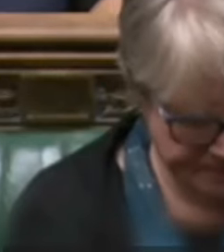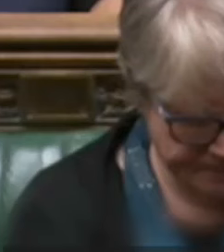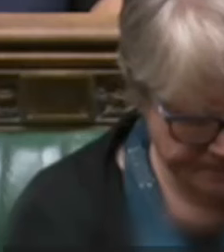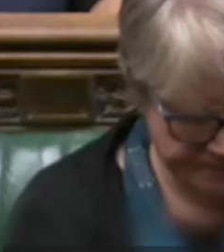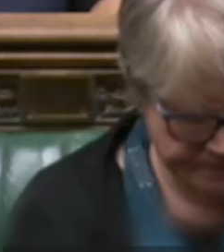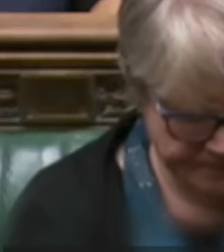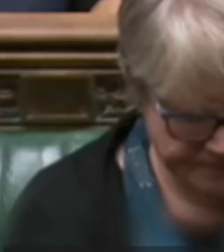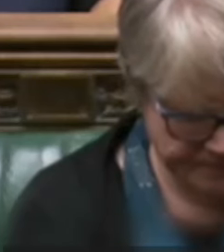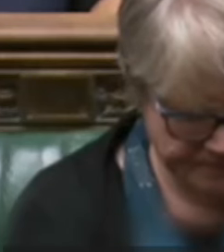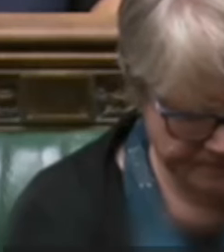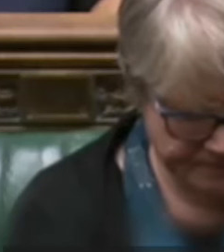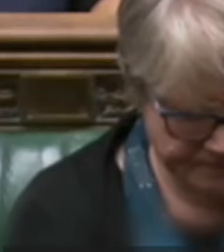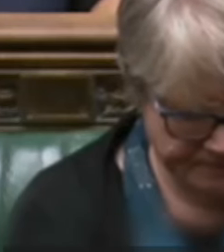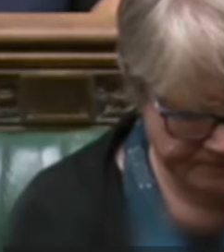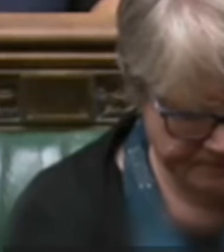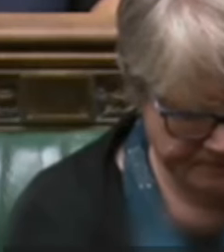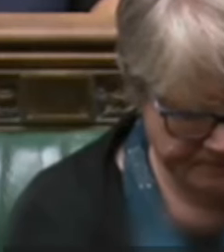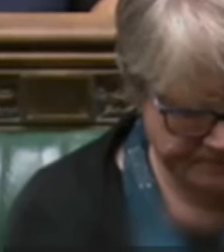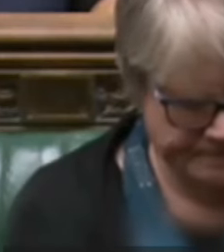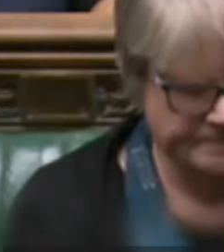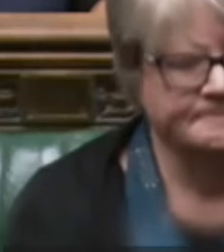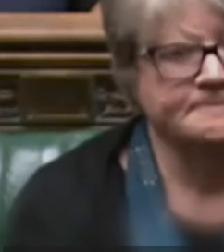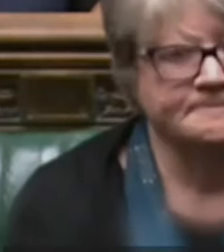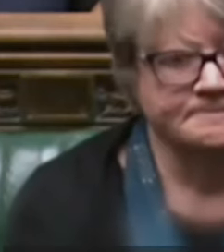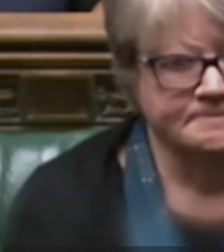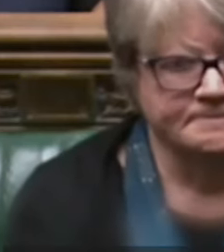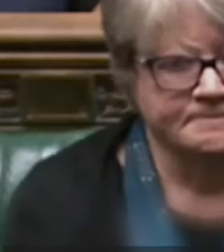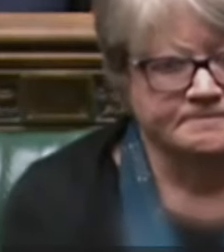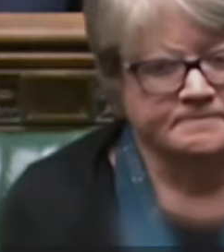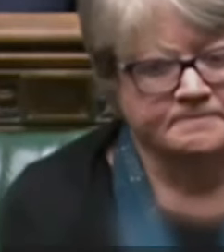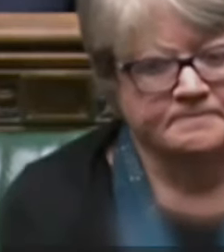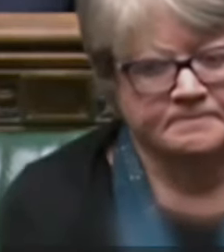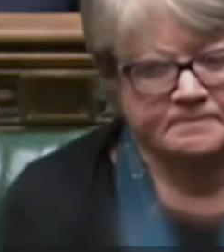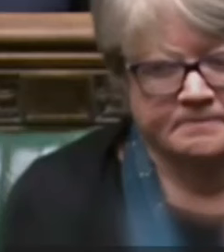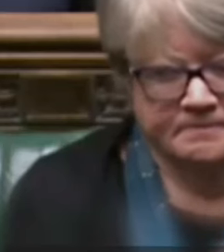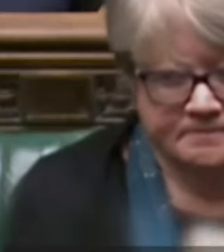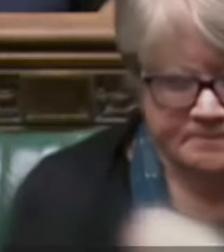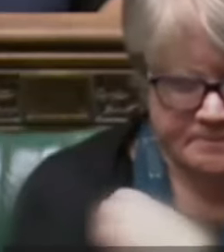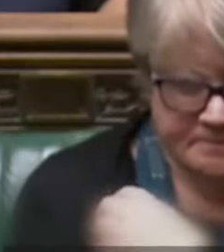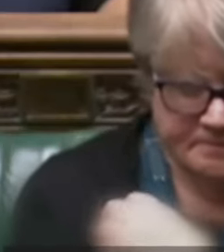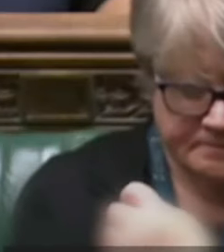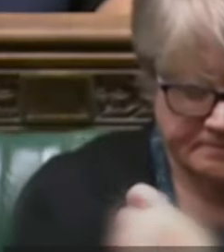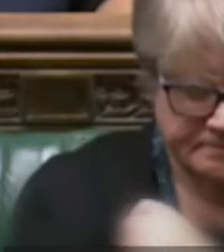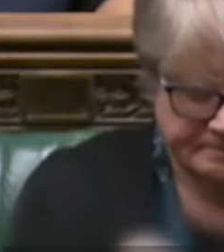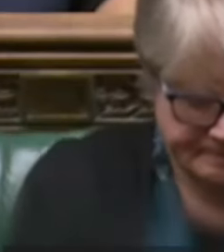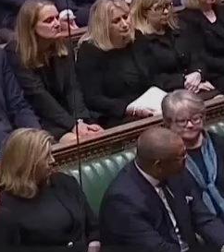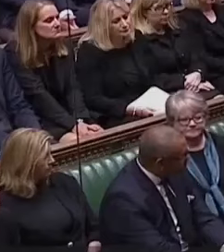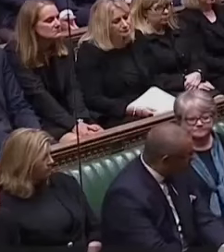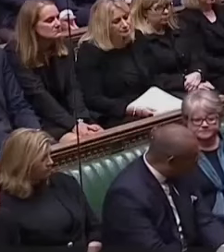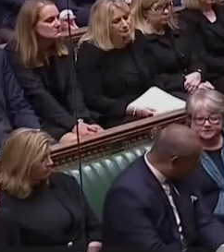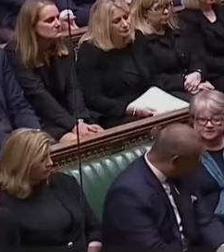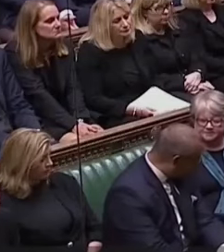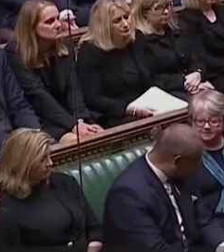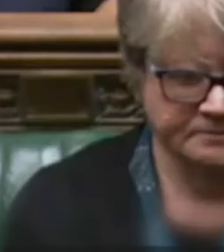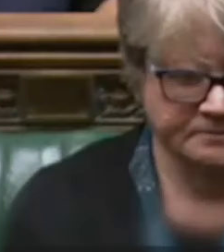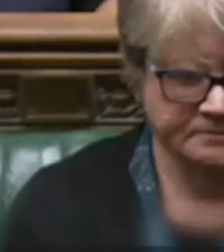gathered. Flags have been lowered to half mast. Tributes have been sent from every continent around the world. Her